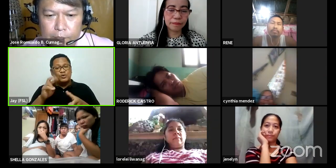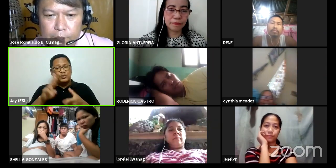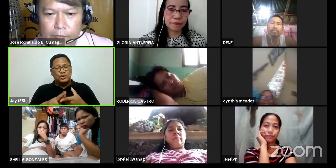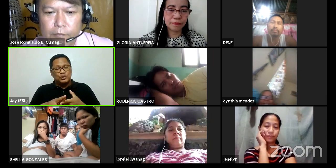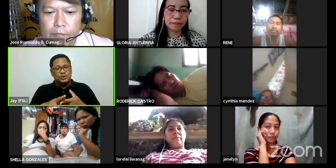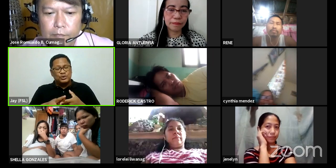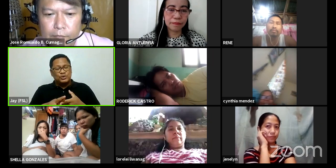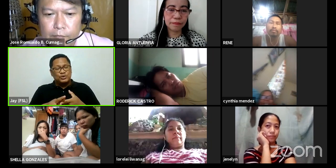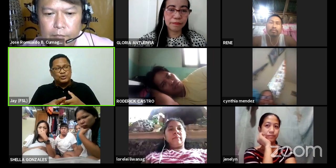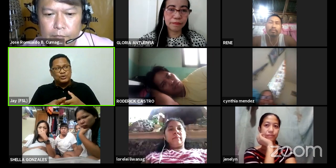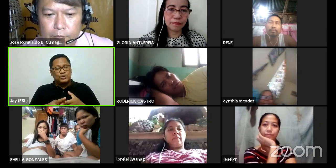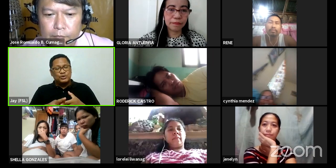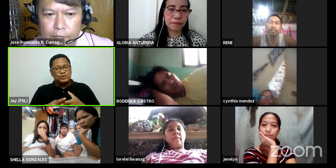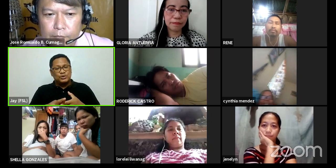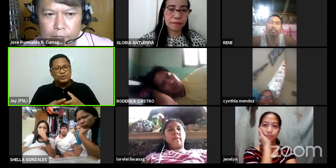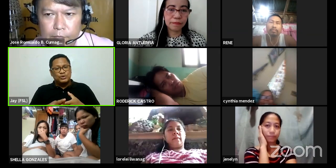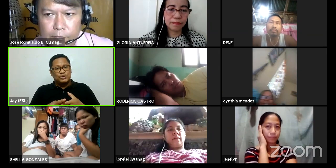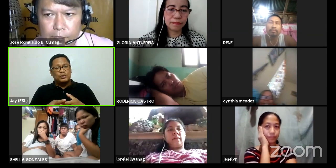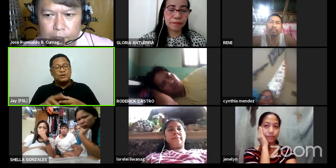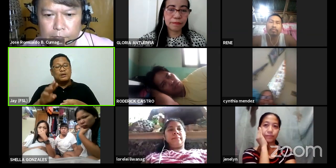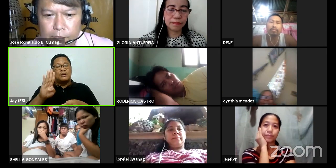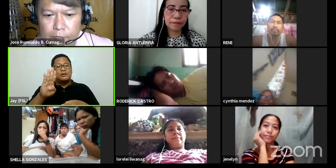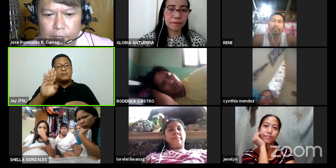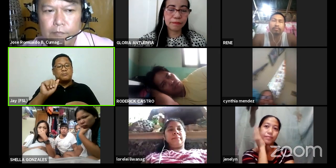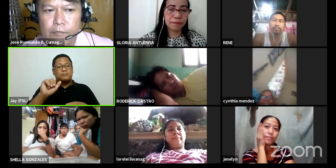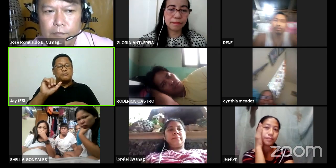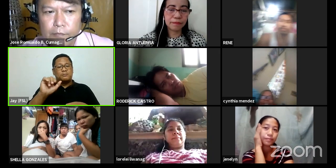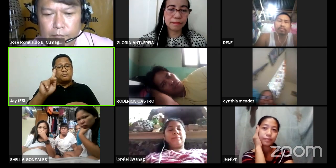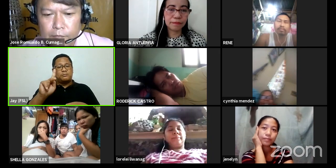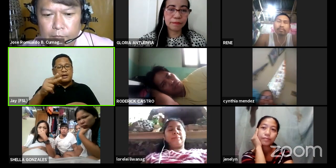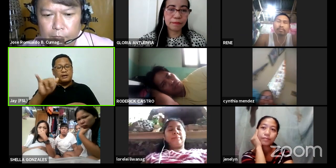food, mag-backyard gardening kayo.